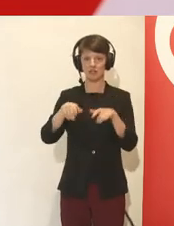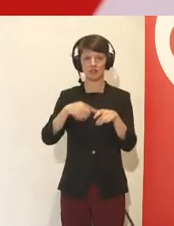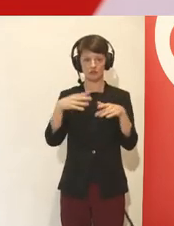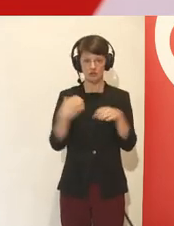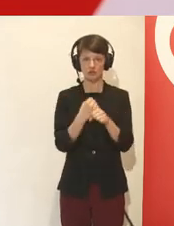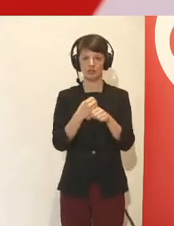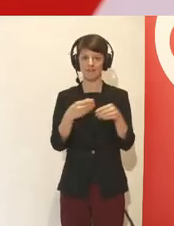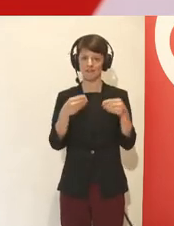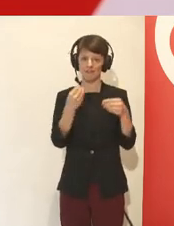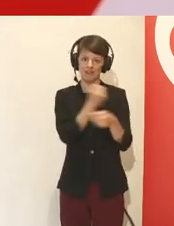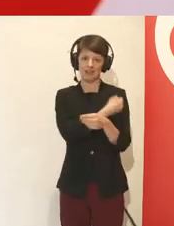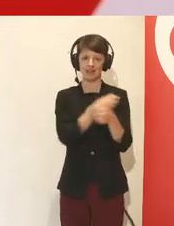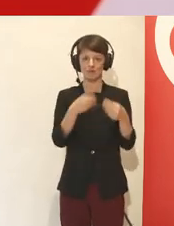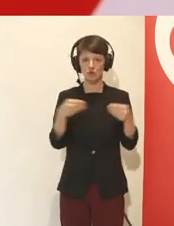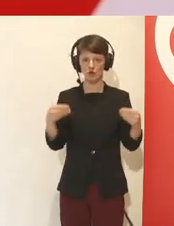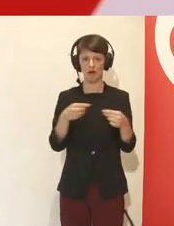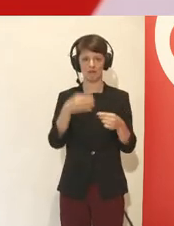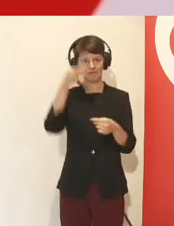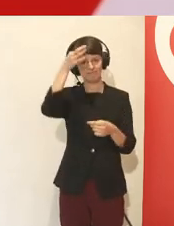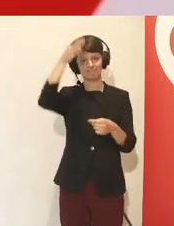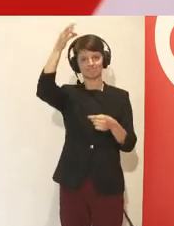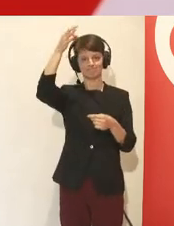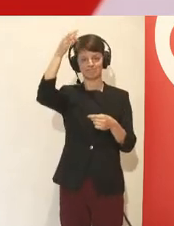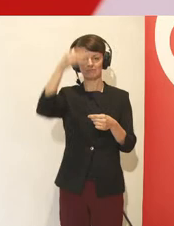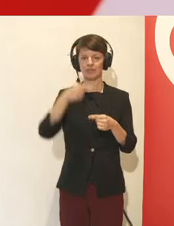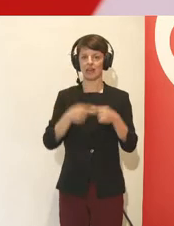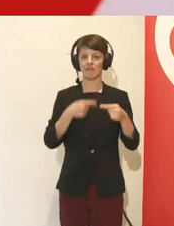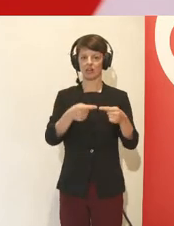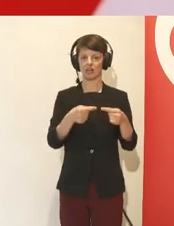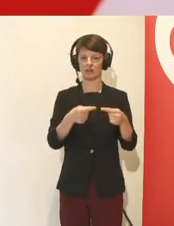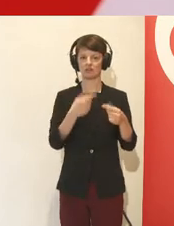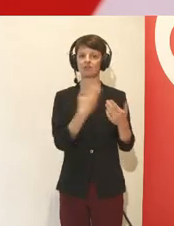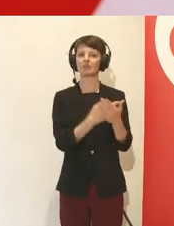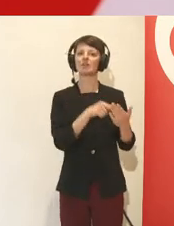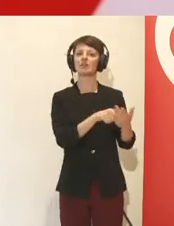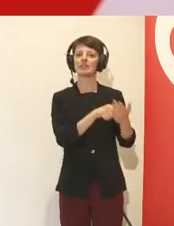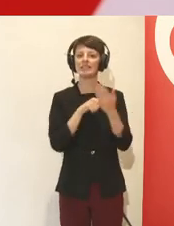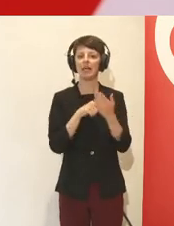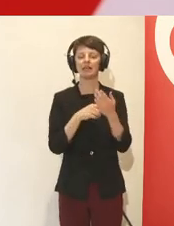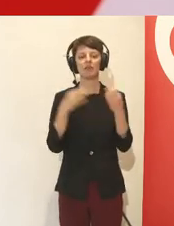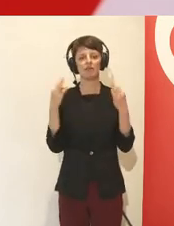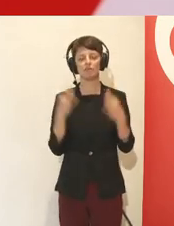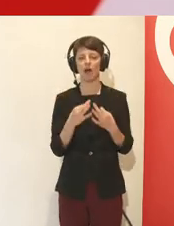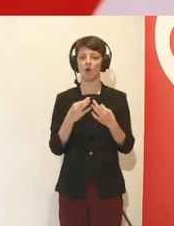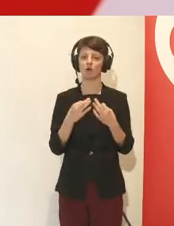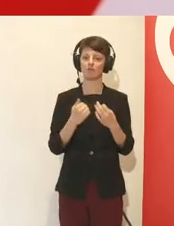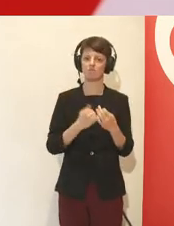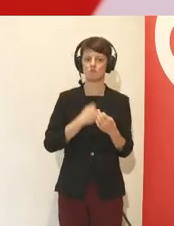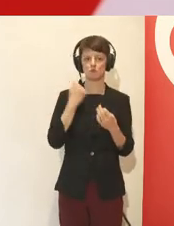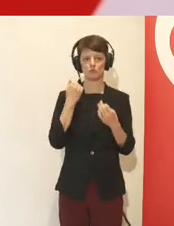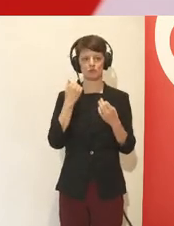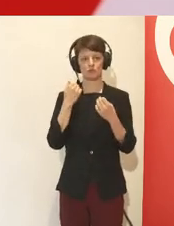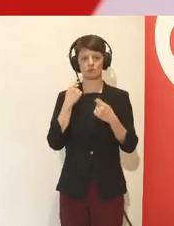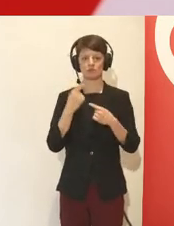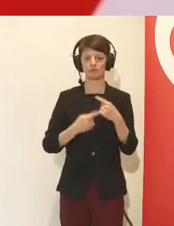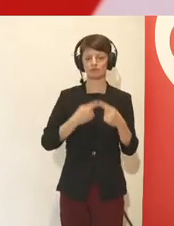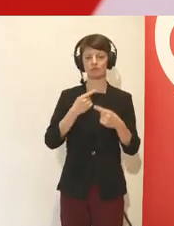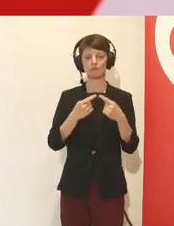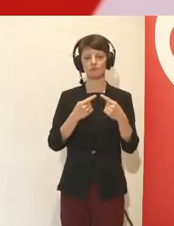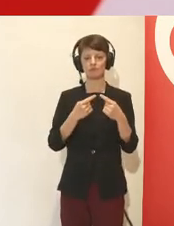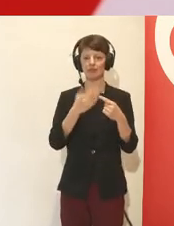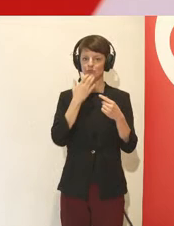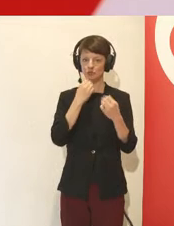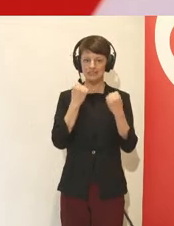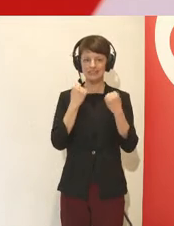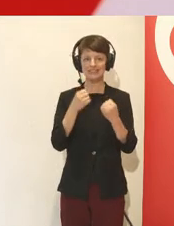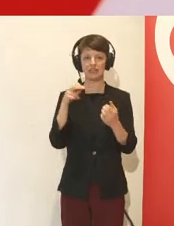impfstoff zu entwickeln das zeigt uns wir brauchen große missionen um sicherzustellen dass